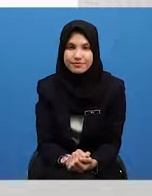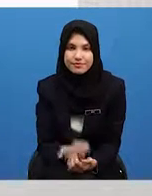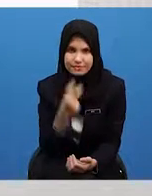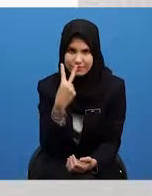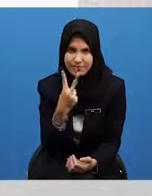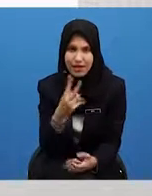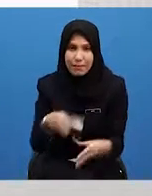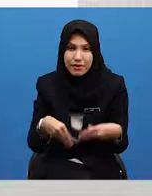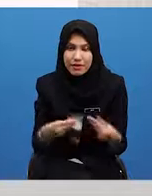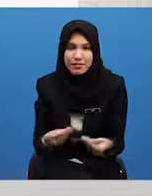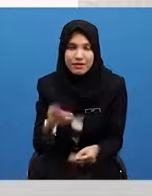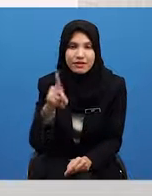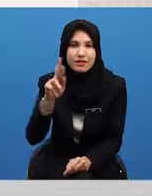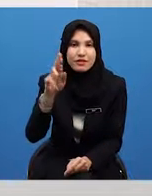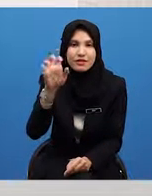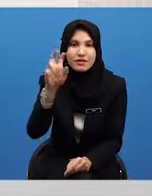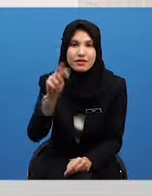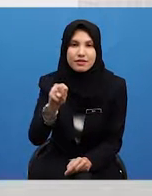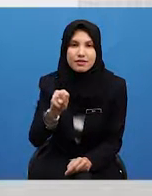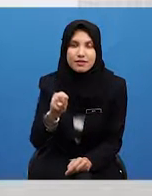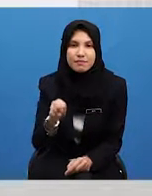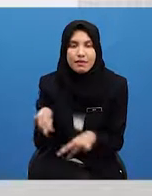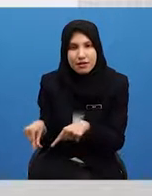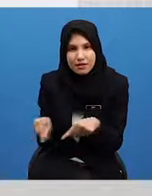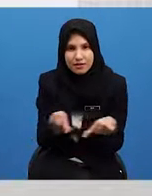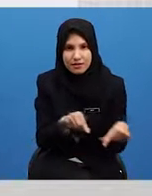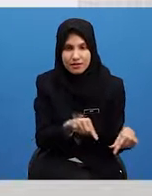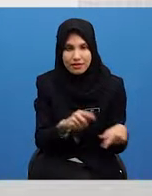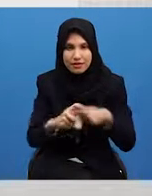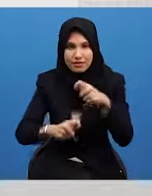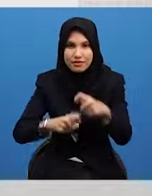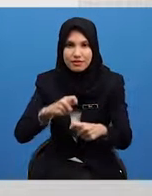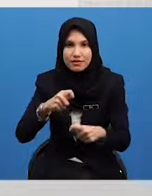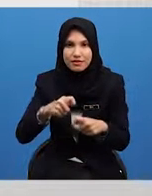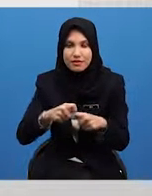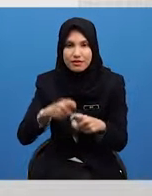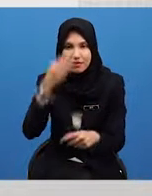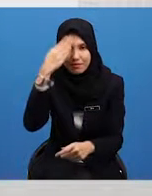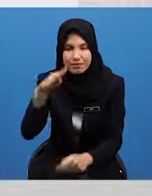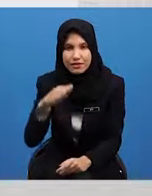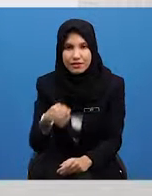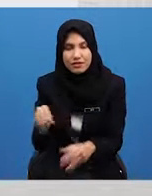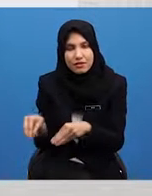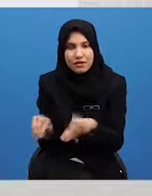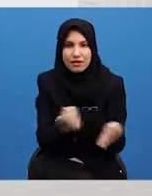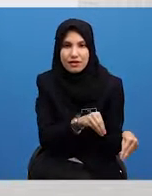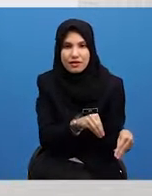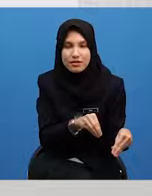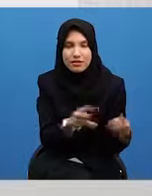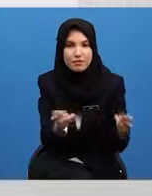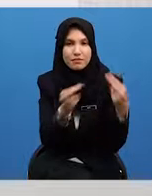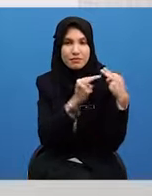bagaimana kren ini menggerakkan takal bagi mengalihkan